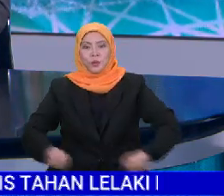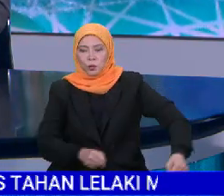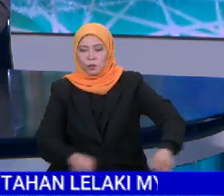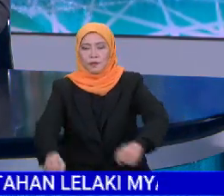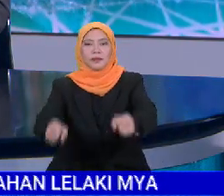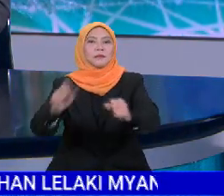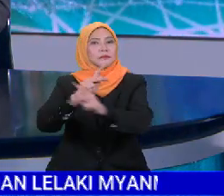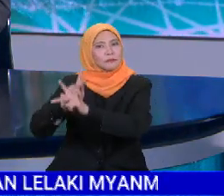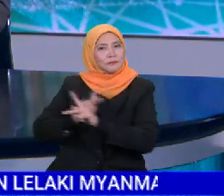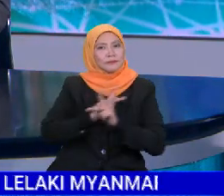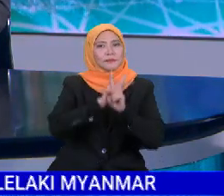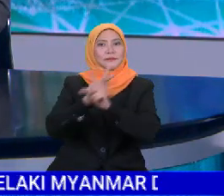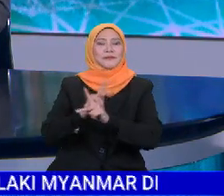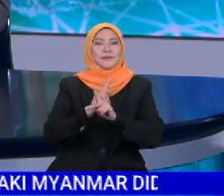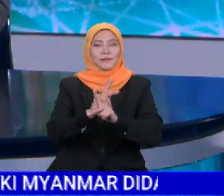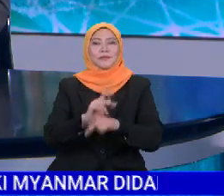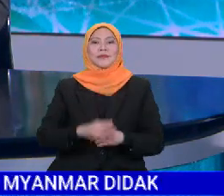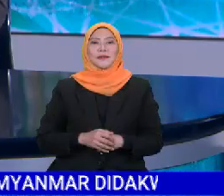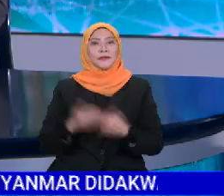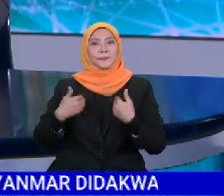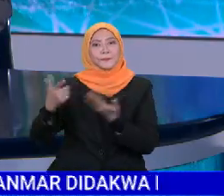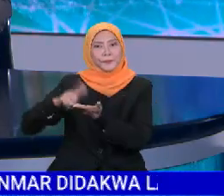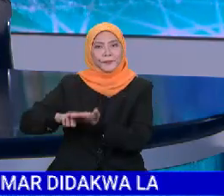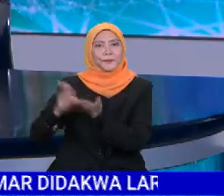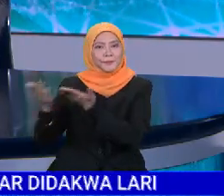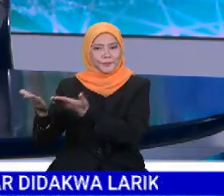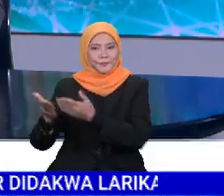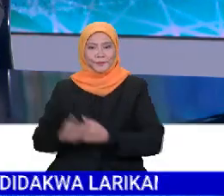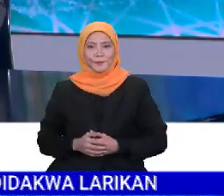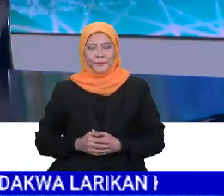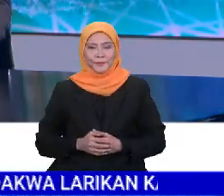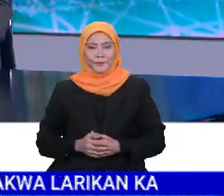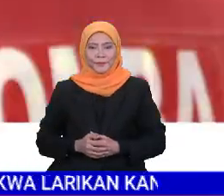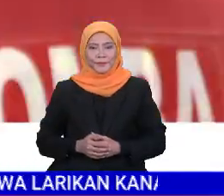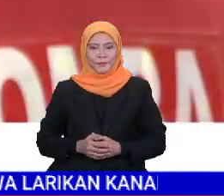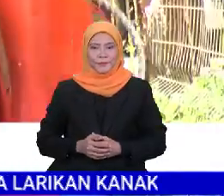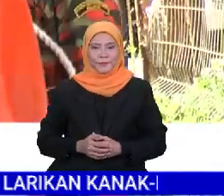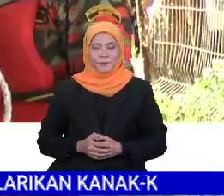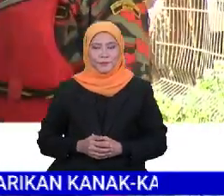dijalankan dengan waspada. Adlilia Habibullah ada perincian lanjut.